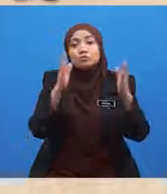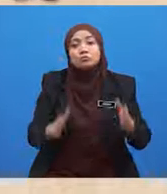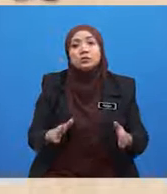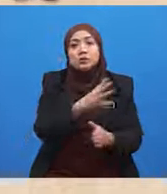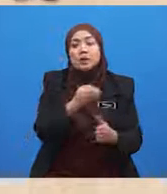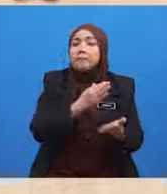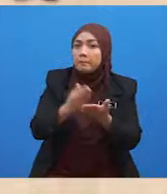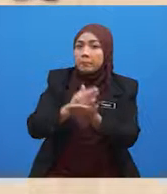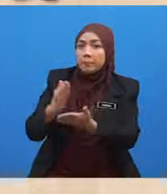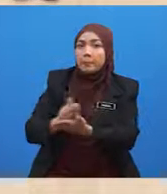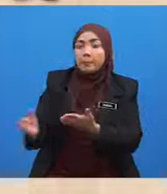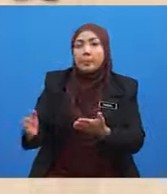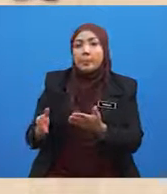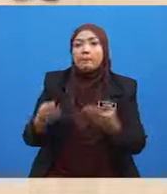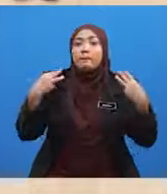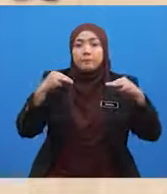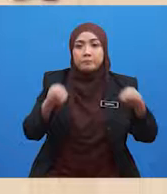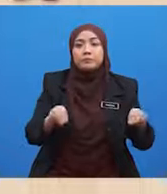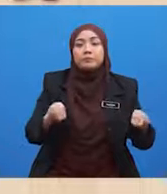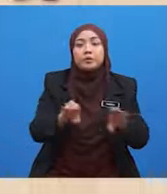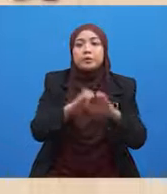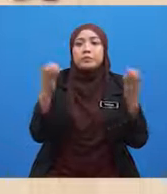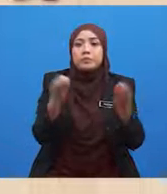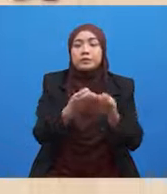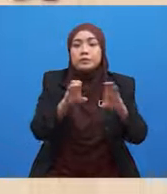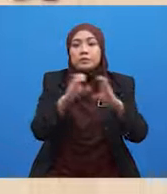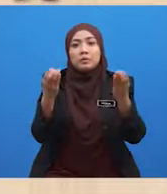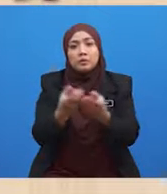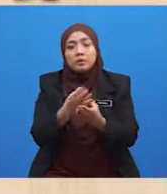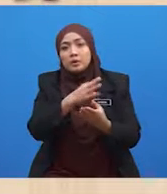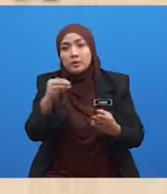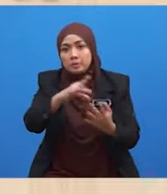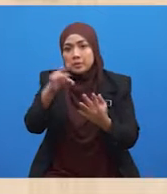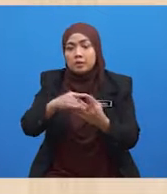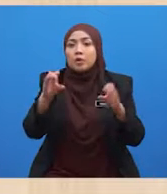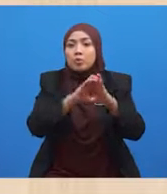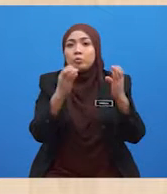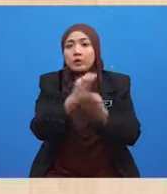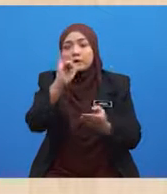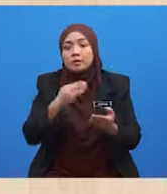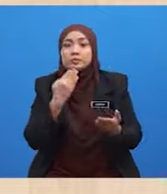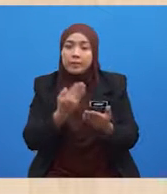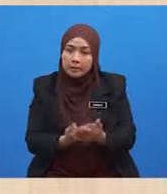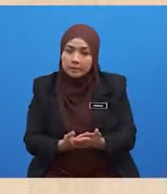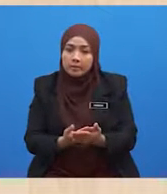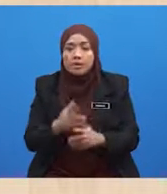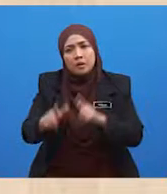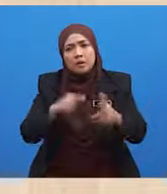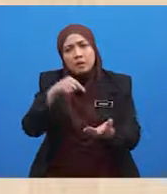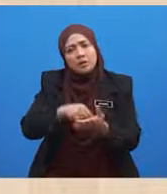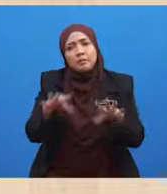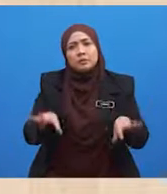pasaran kepada beberapa segmen dan memilih segmen yang terbaik langkah ini penting